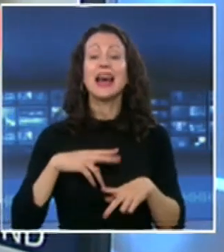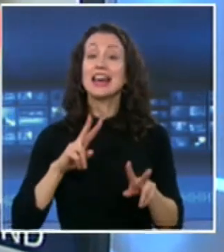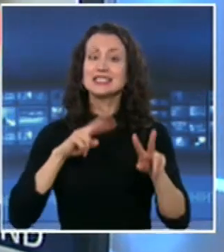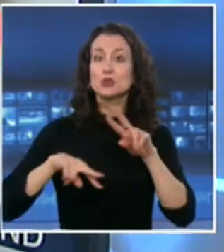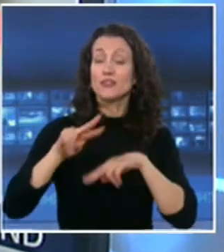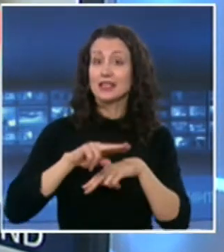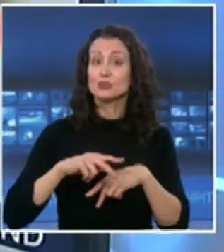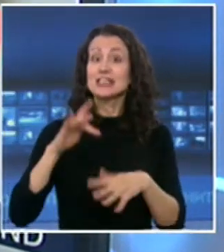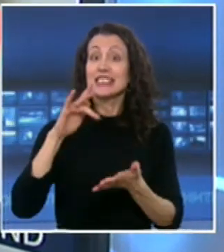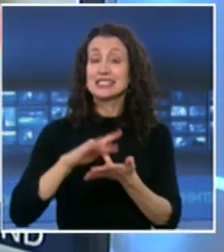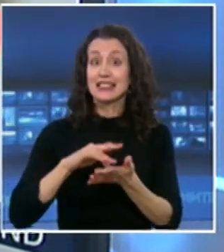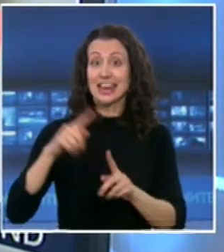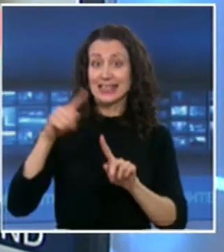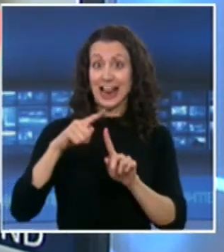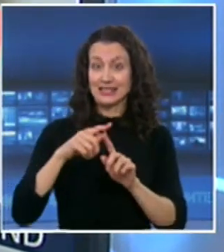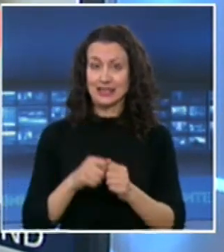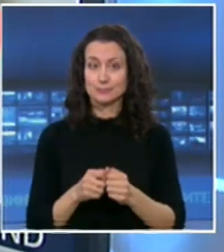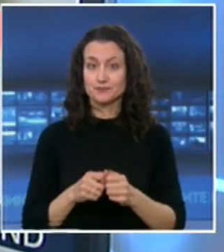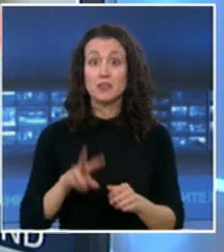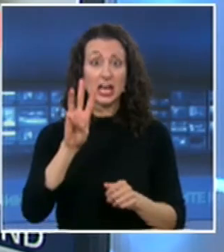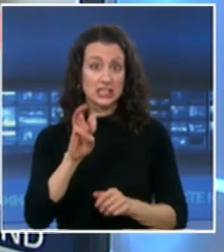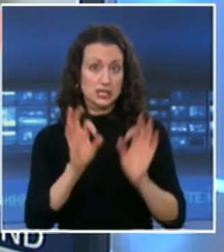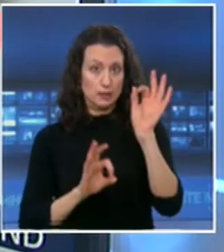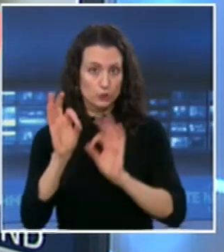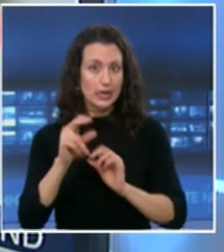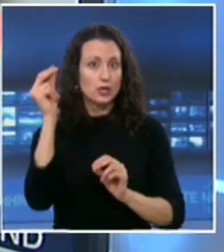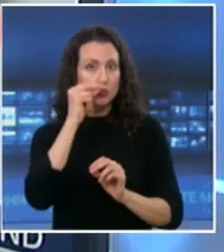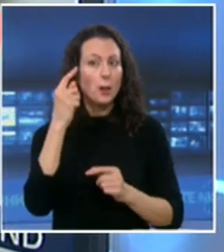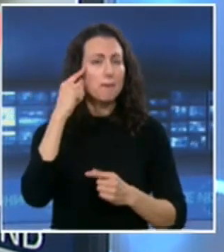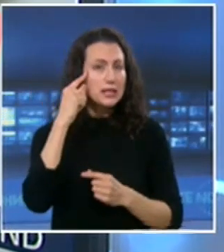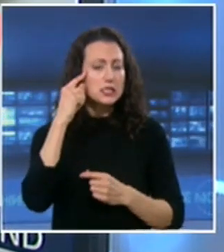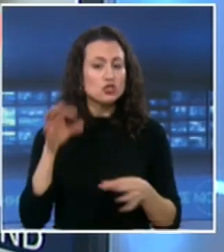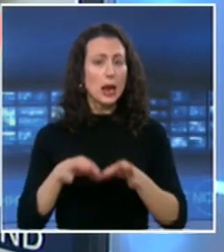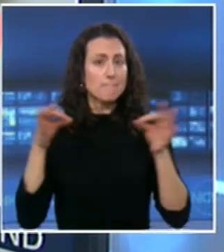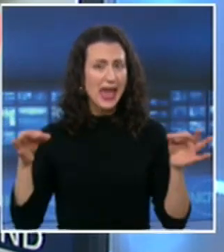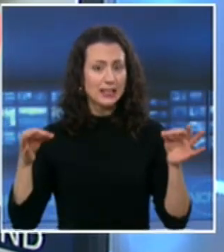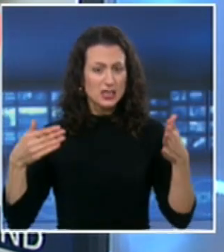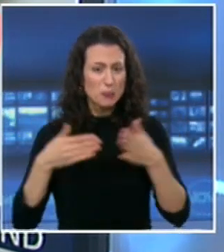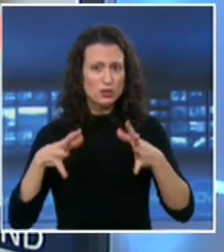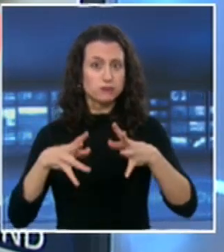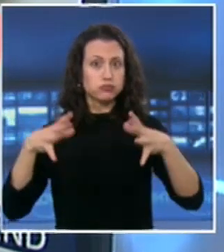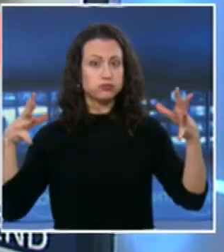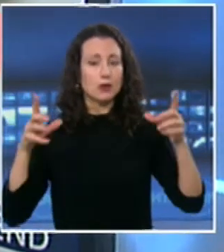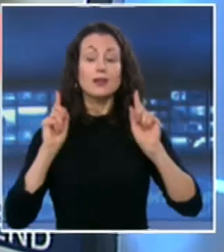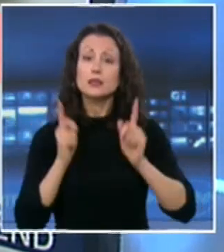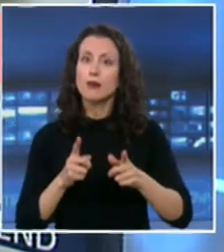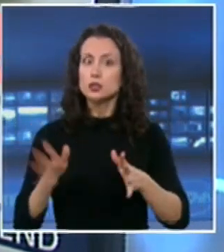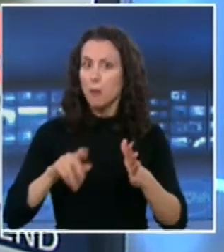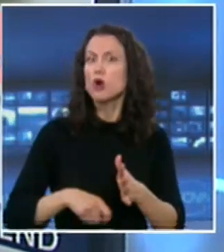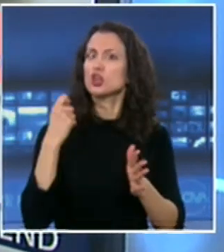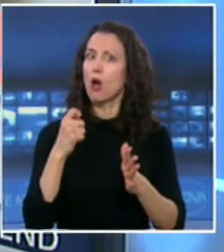часа. 30% от българите смятат, че мерките срещу разпространението на COVID-19 трябва да са